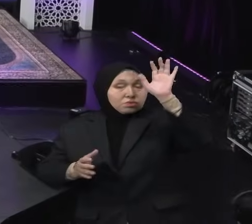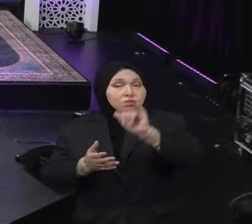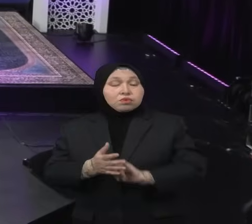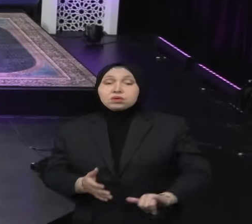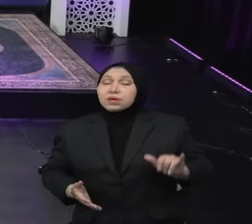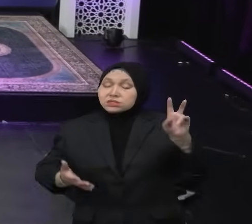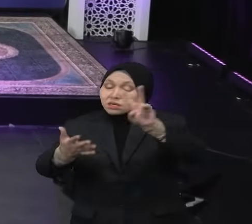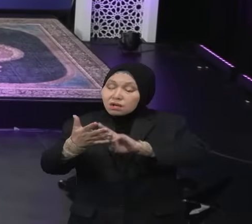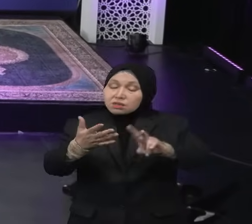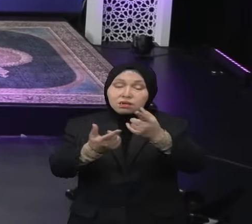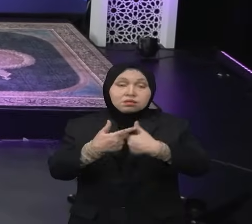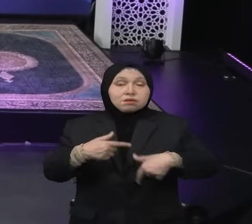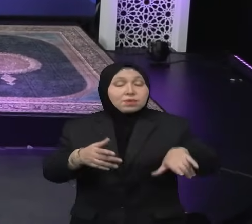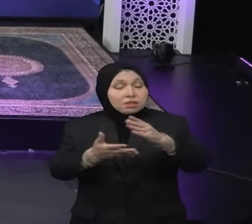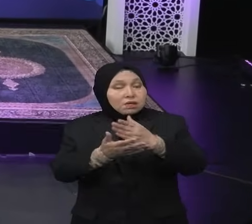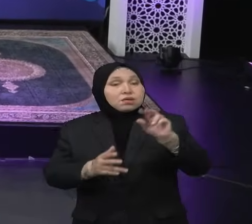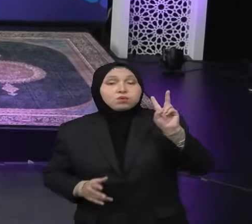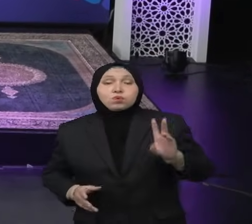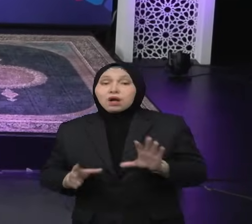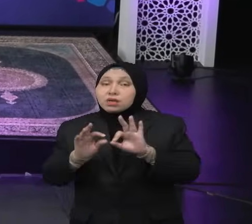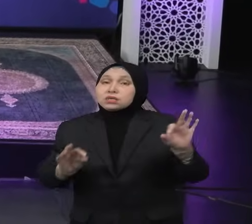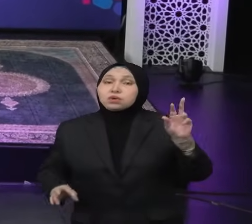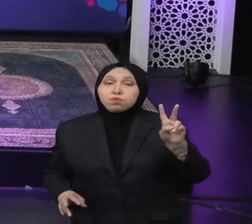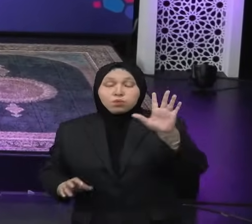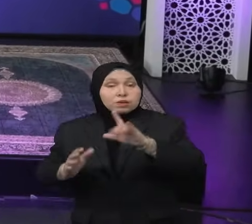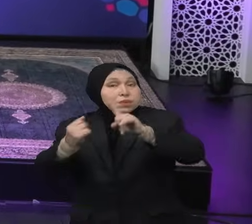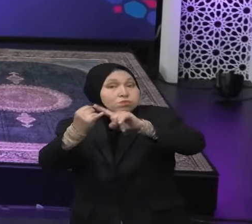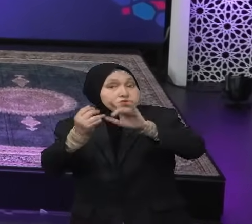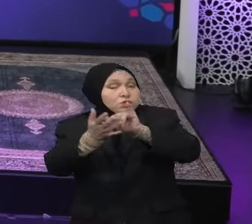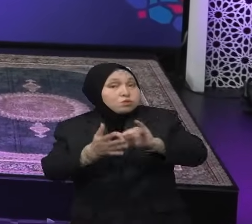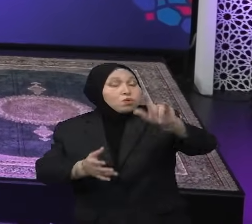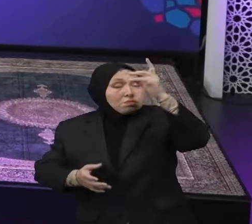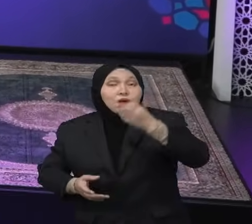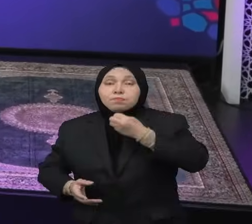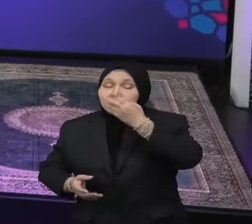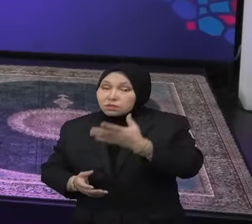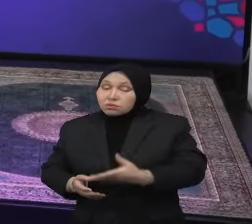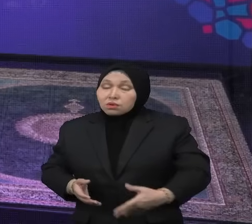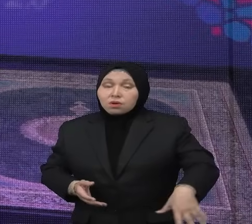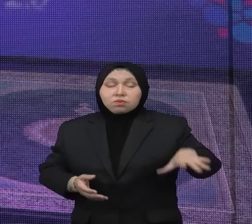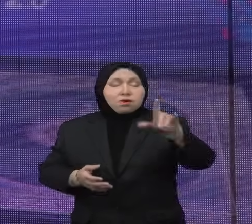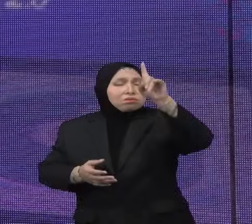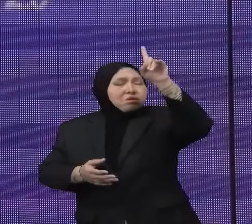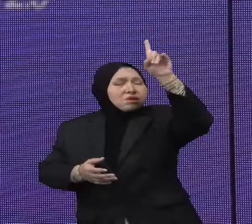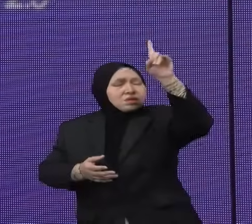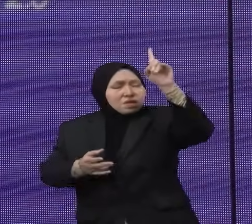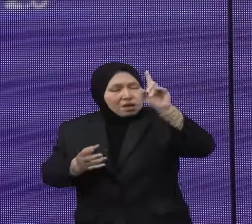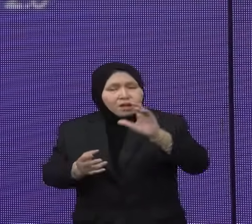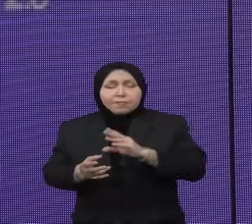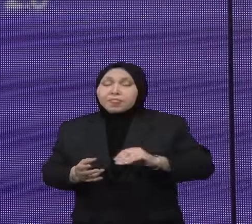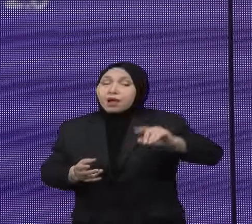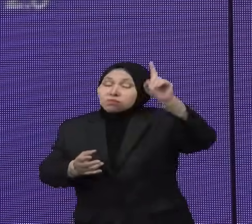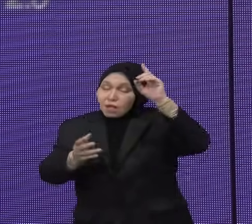Azim. Itulah bacaan daripada bahagian kedua ayat yang ke-25. Di hujung itu Allah menyatakan wallahu ghafurur rahim. Allah ini dan